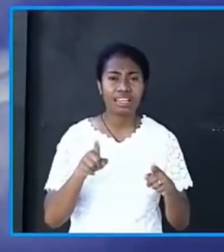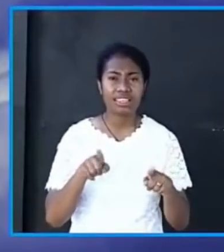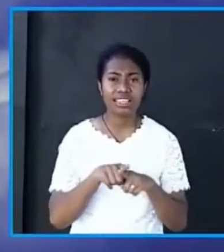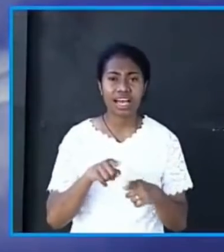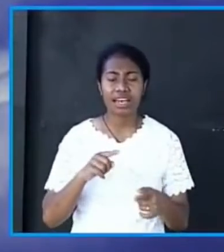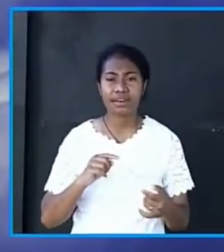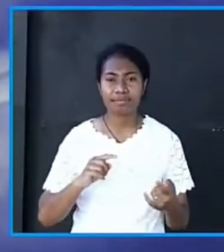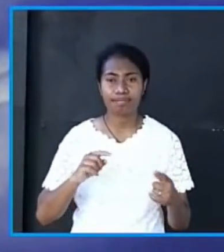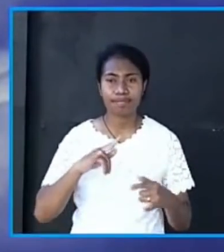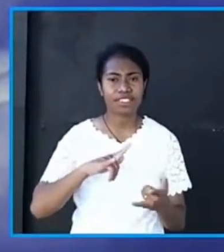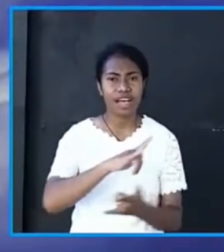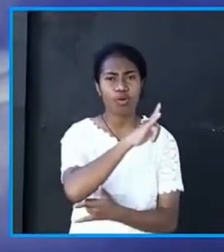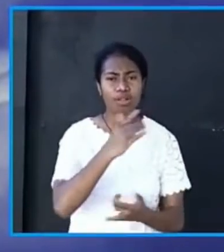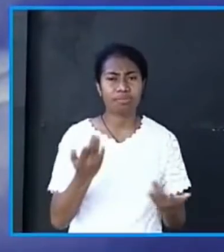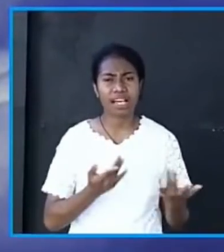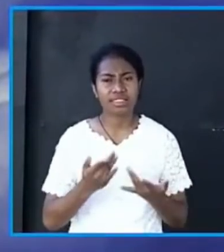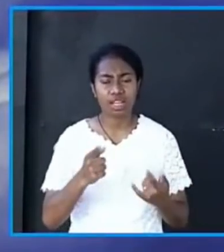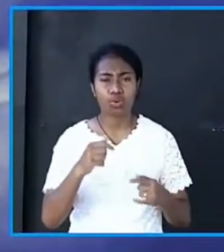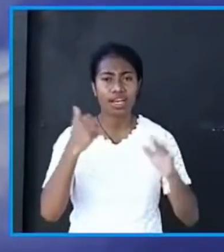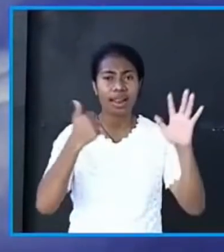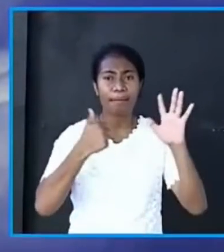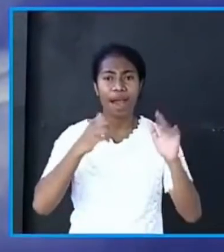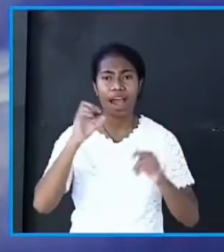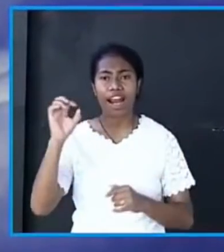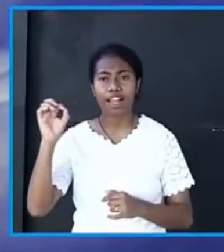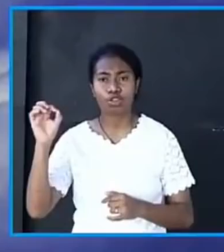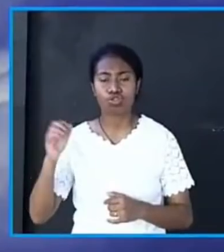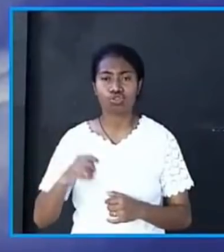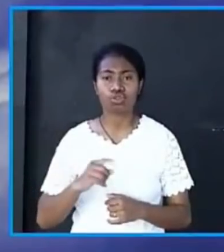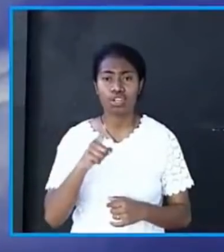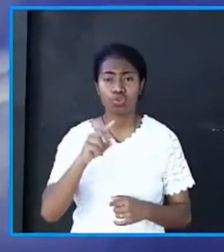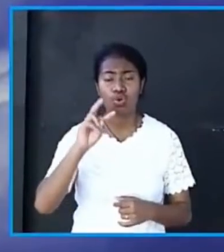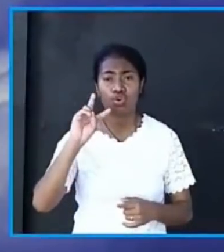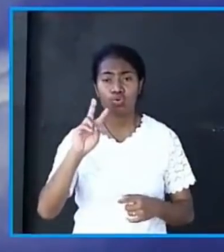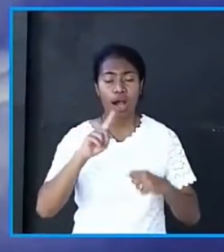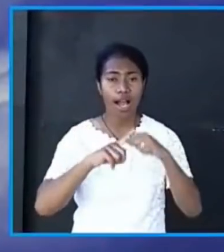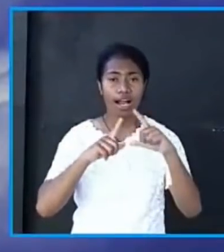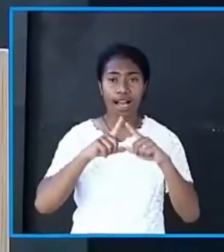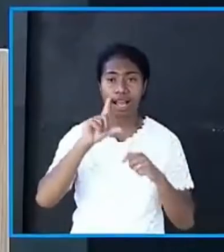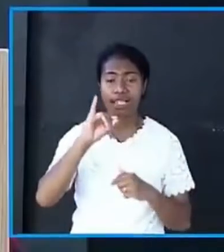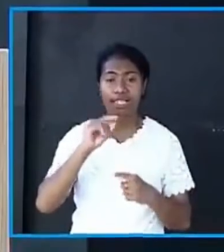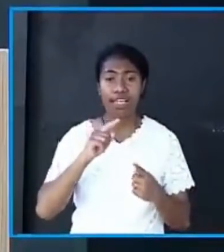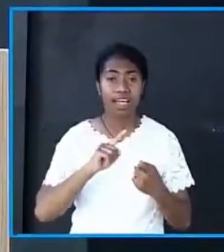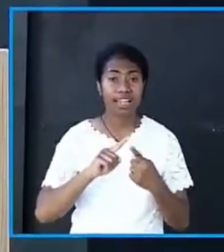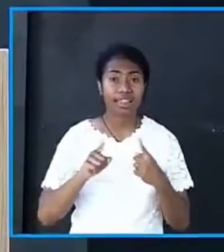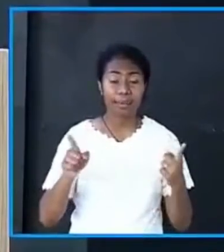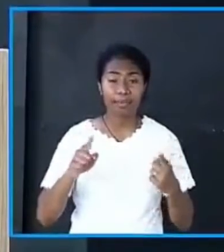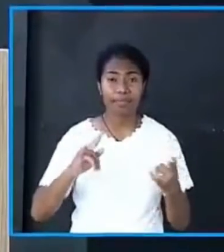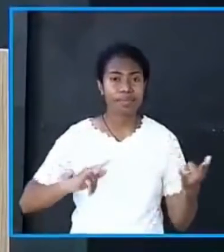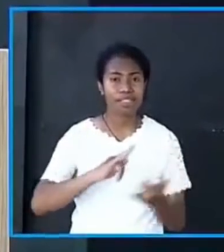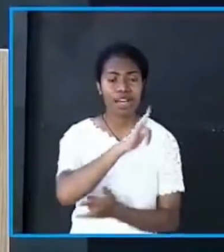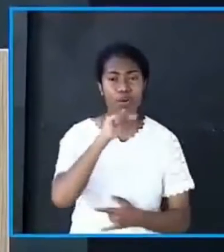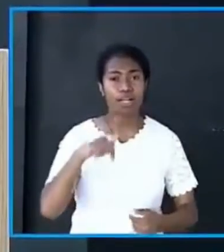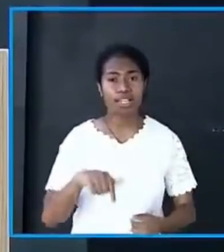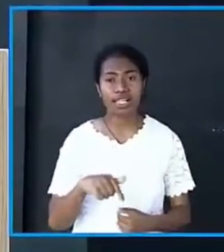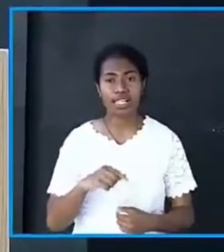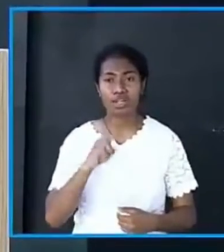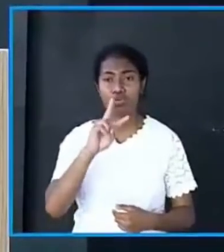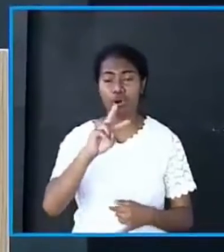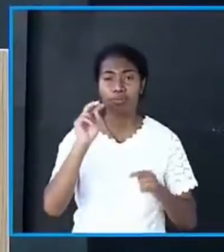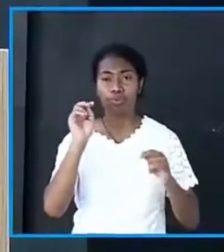600 KPJ ini dua kali kecepatan cahaya tapi pesawat ulang alik itu